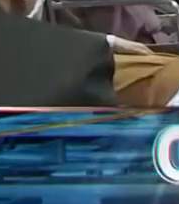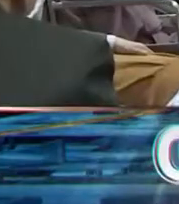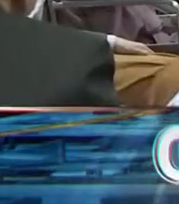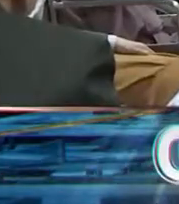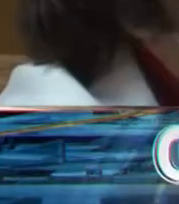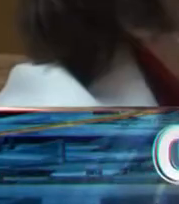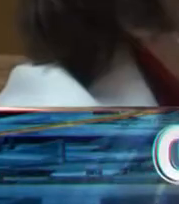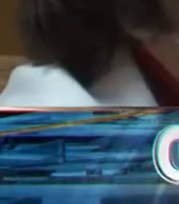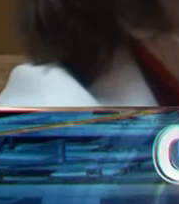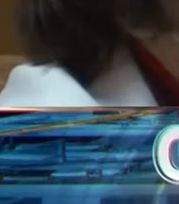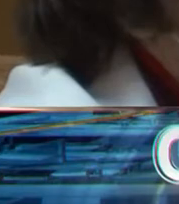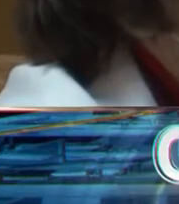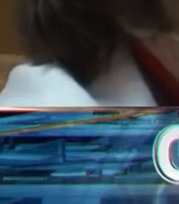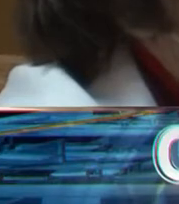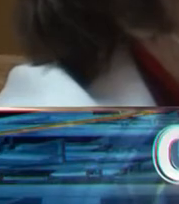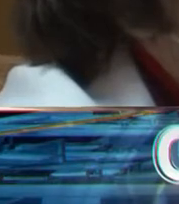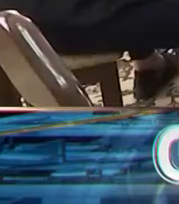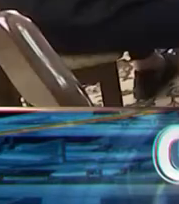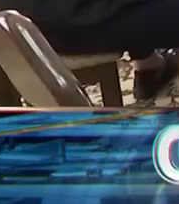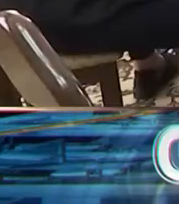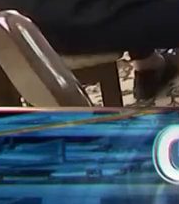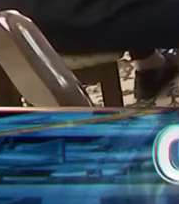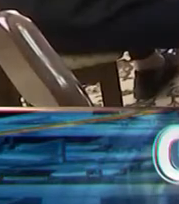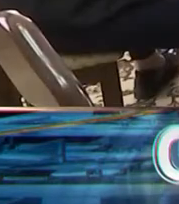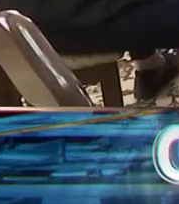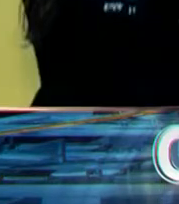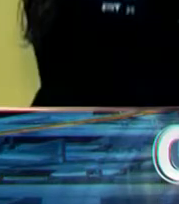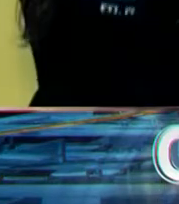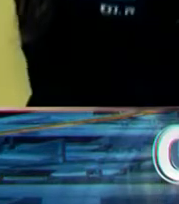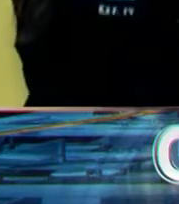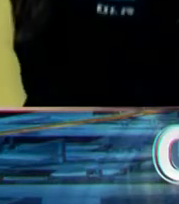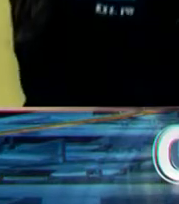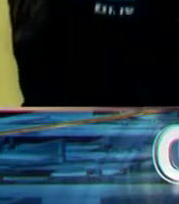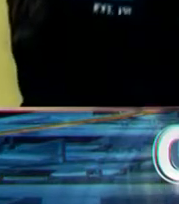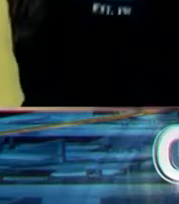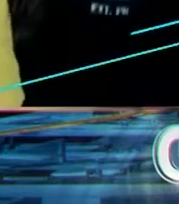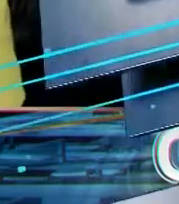осень жизни как и осень года пожилые люди принимают поздравления